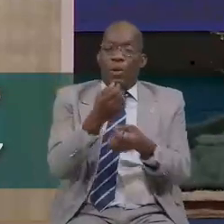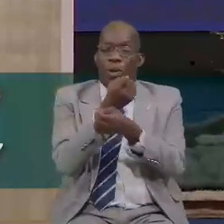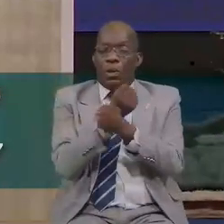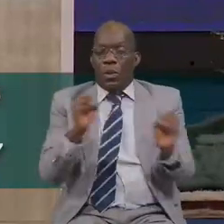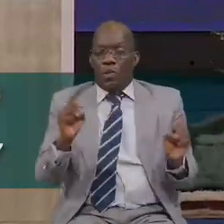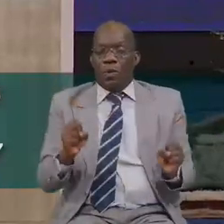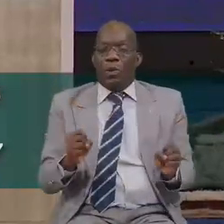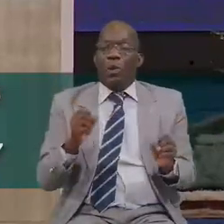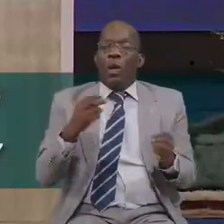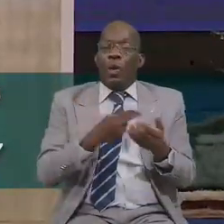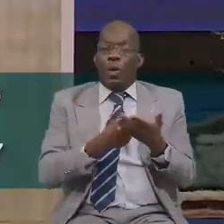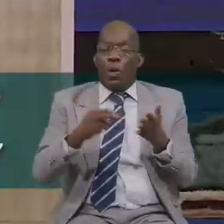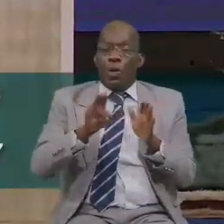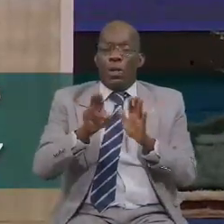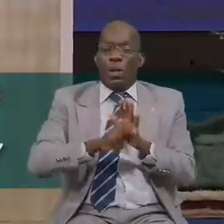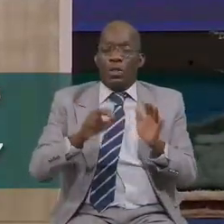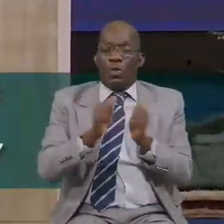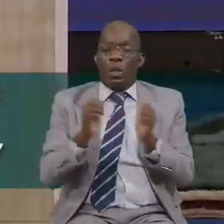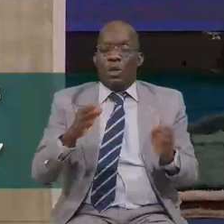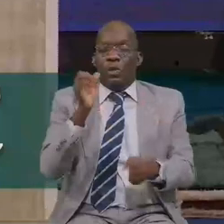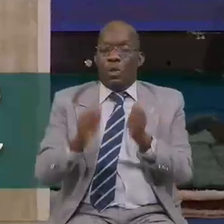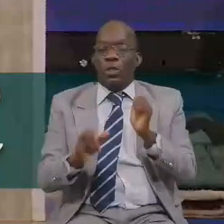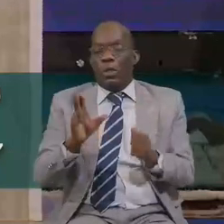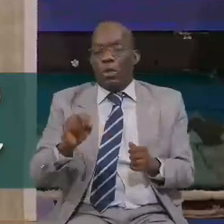la sanctification sans laquelle nul ne verra le Seigneur.